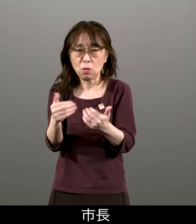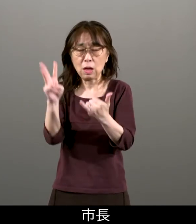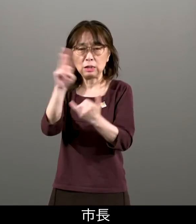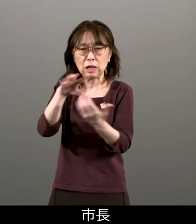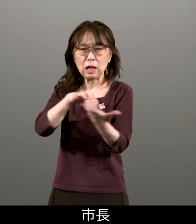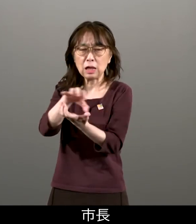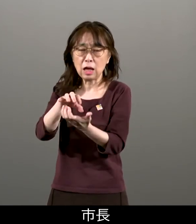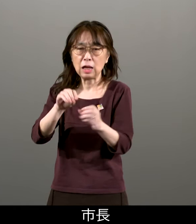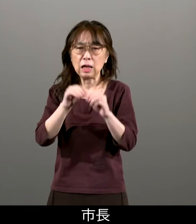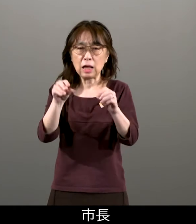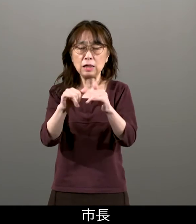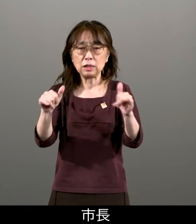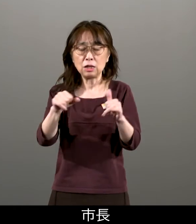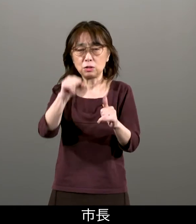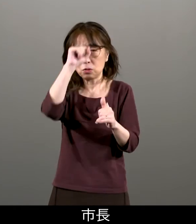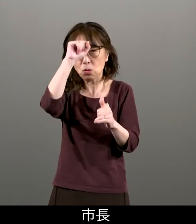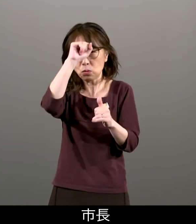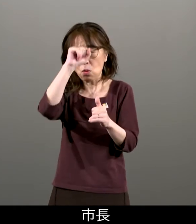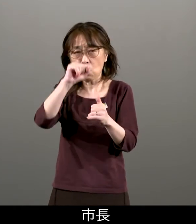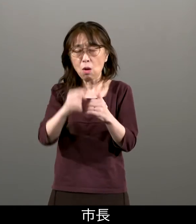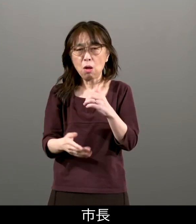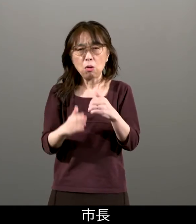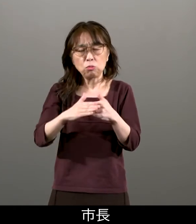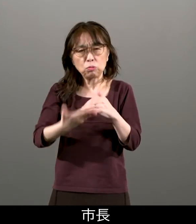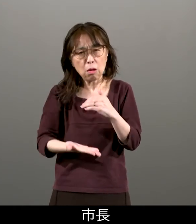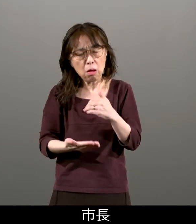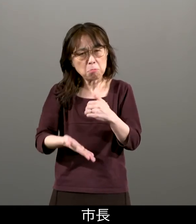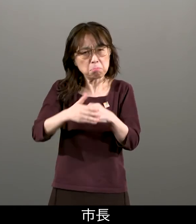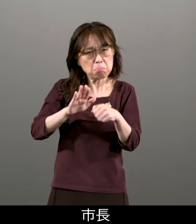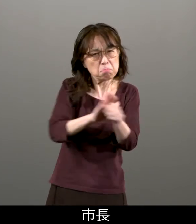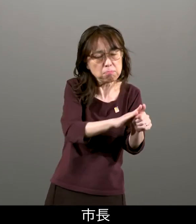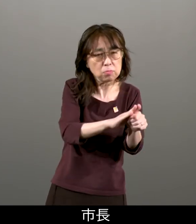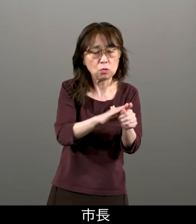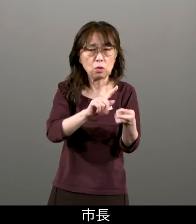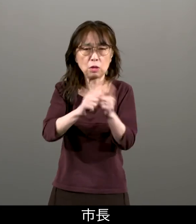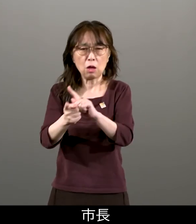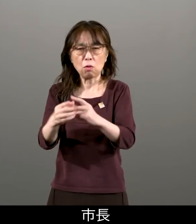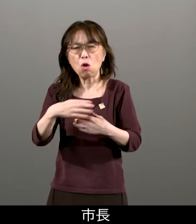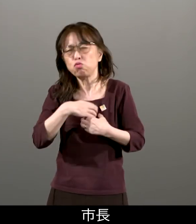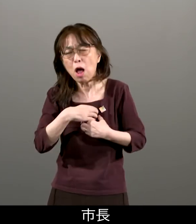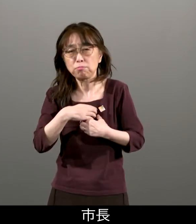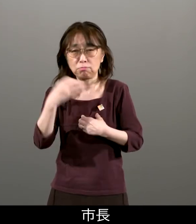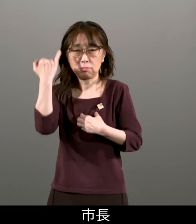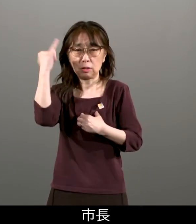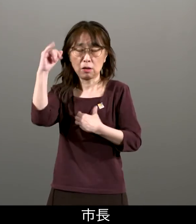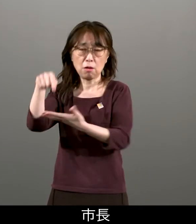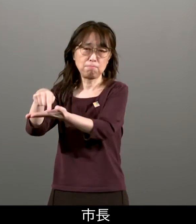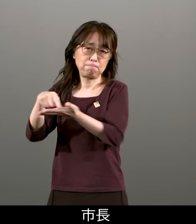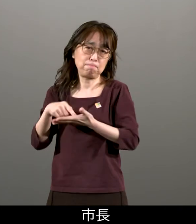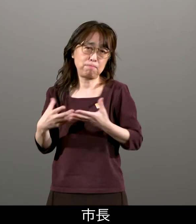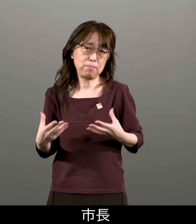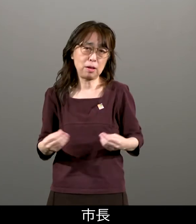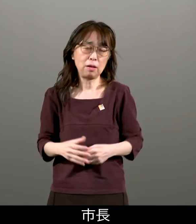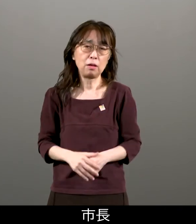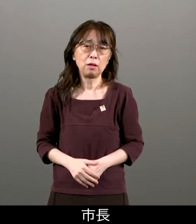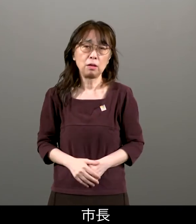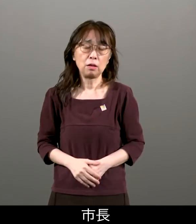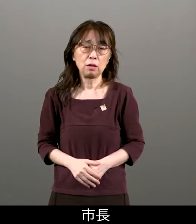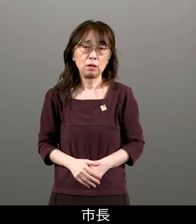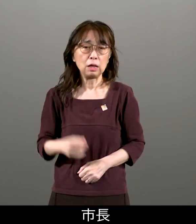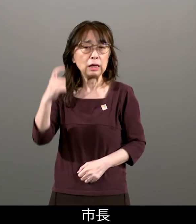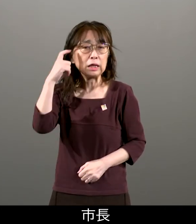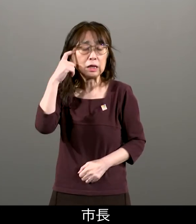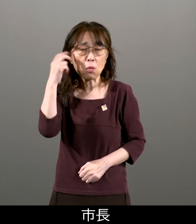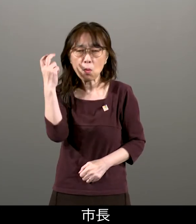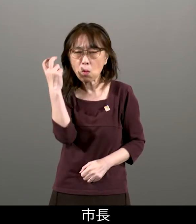染症など不測の事態への対応が不安というようなことが挙げられているところであります。 またこの意向